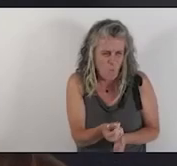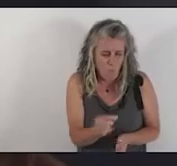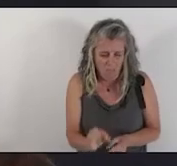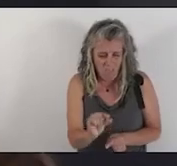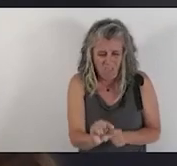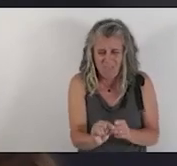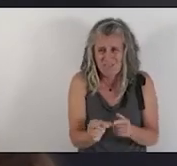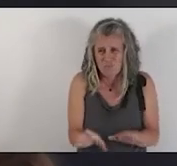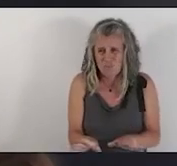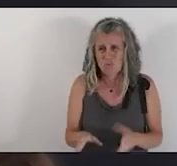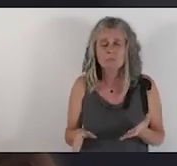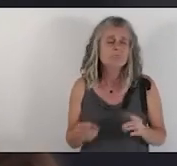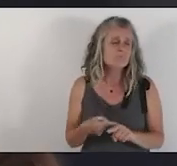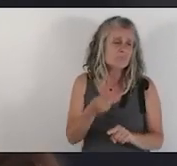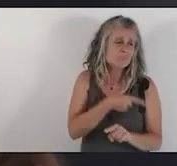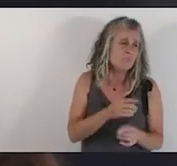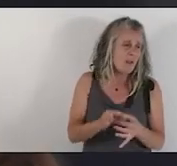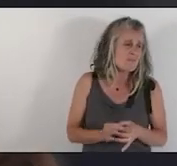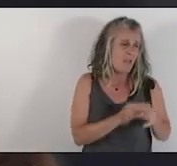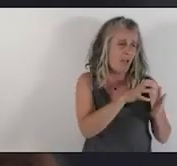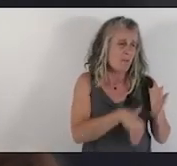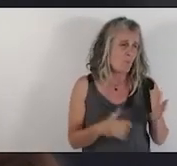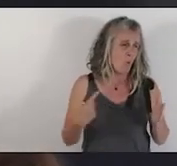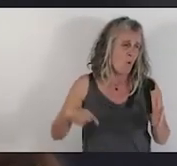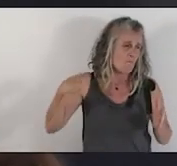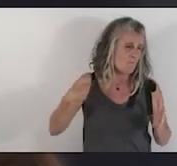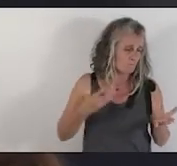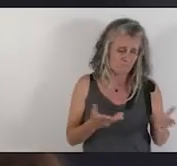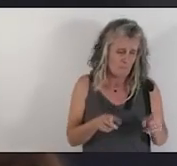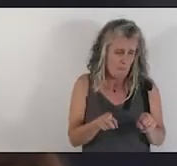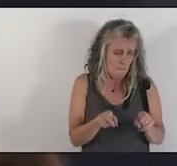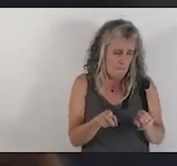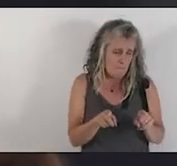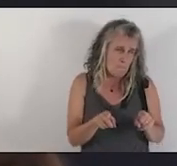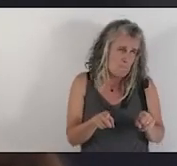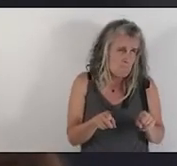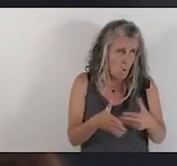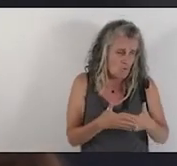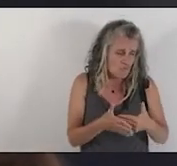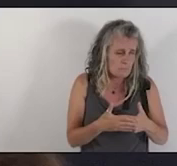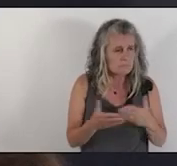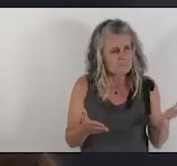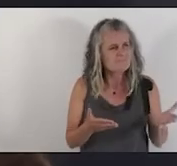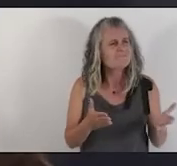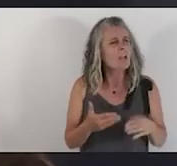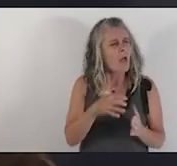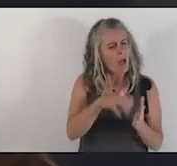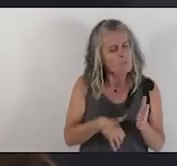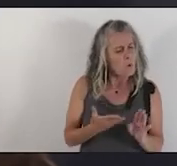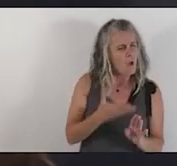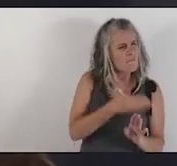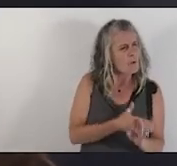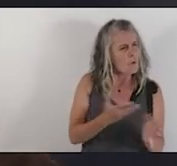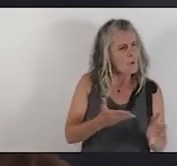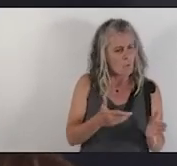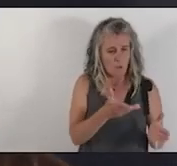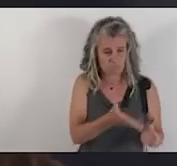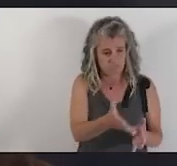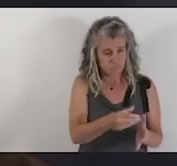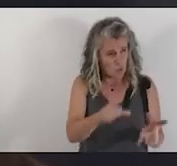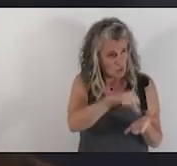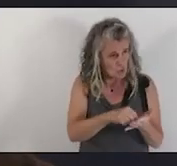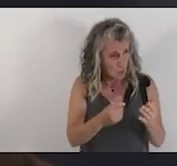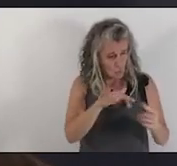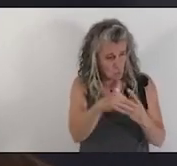même chose que le rapport précédent. Dans le rapport précédent, la volonté était que les centres sociaux puissent être ouverts plus